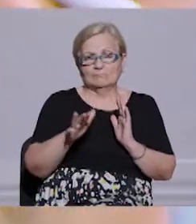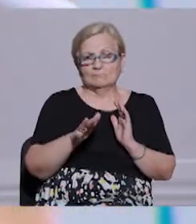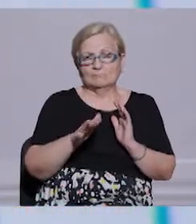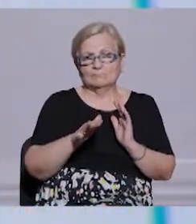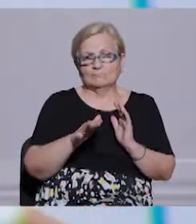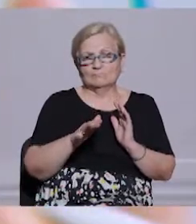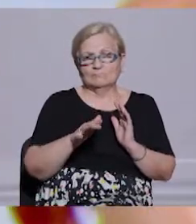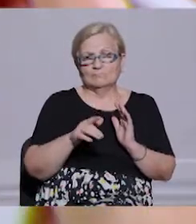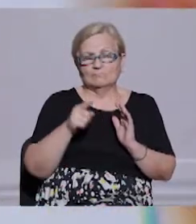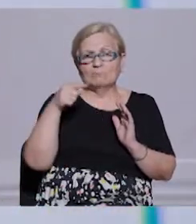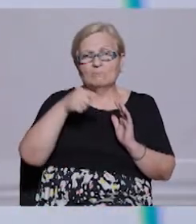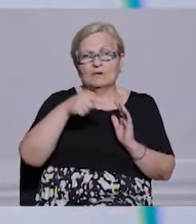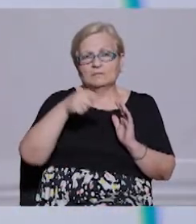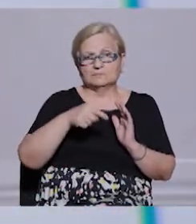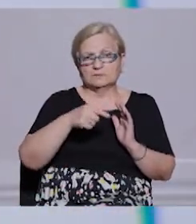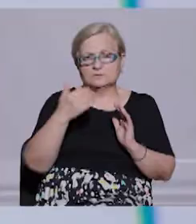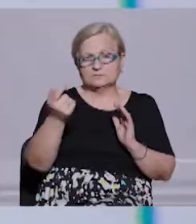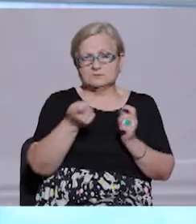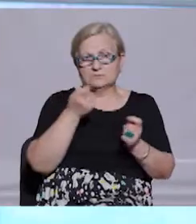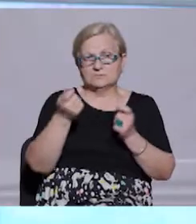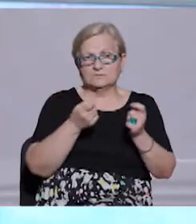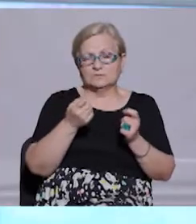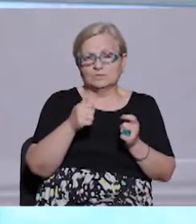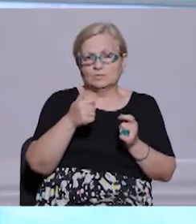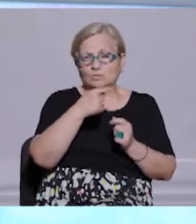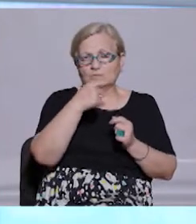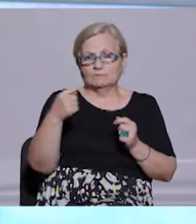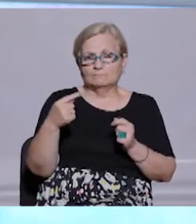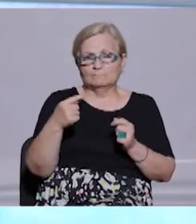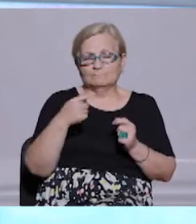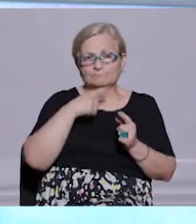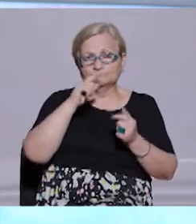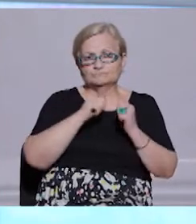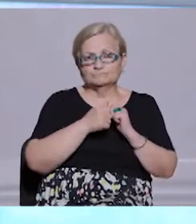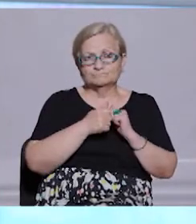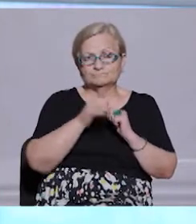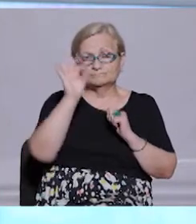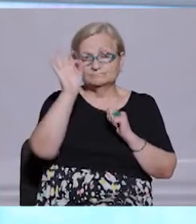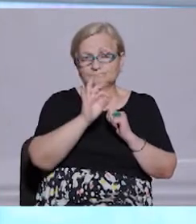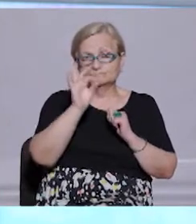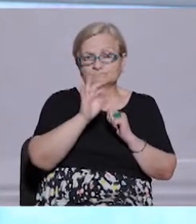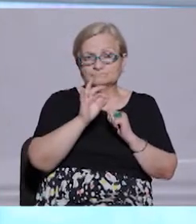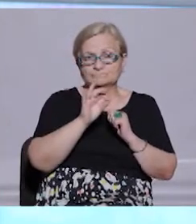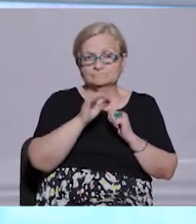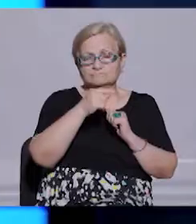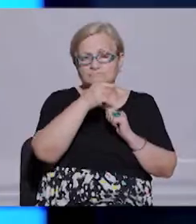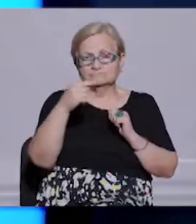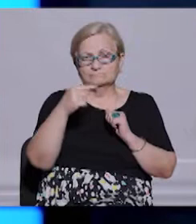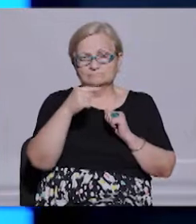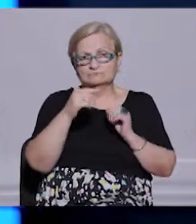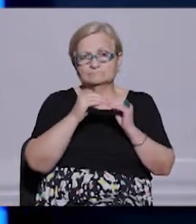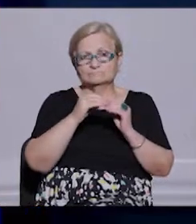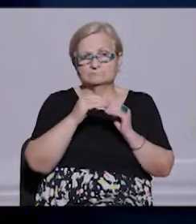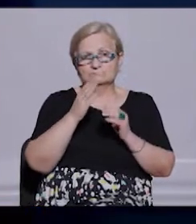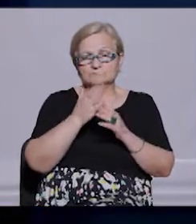0.165 მეათასედი, როგორც 10 წილადი. ესე იგი, დავიმახსოვროთ, პროცენტს წილადსა და 10 წილად